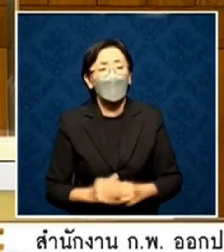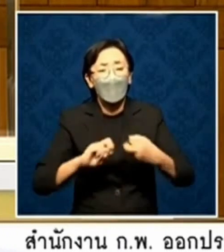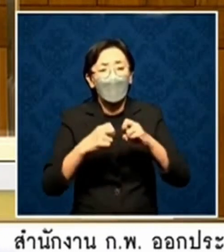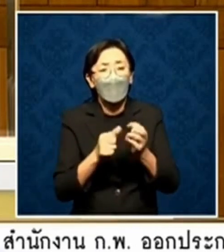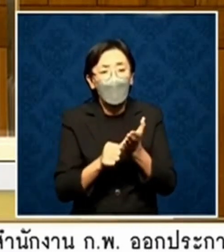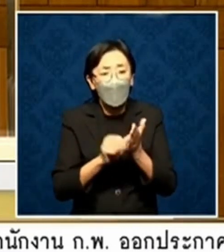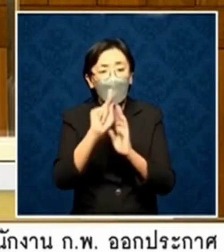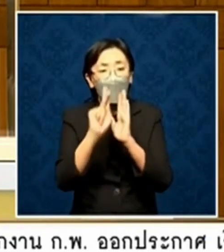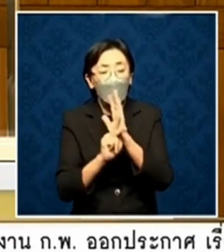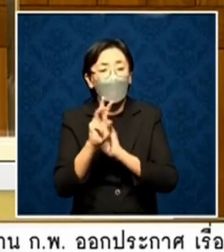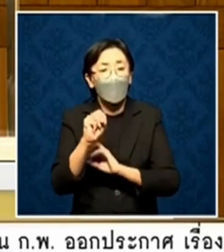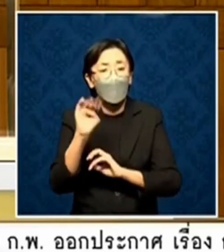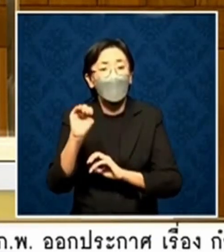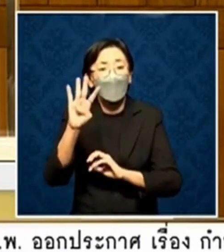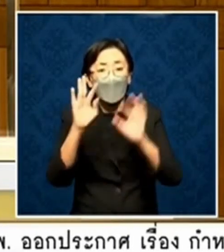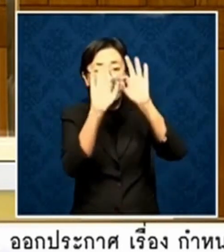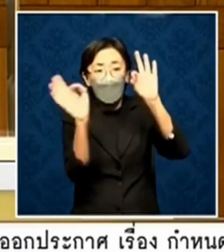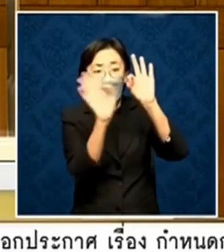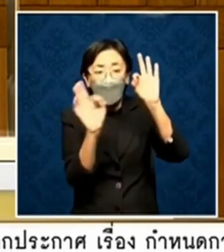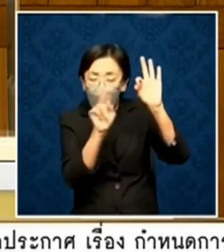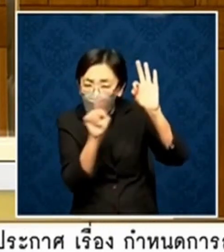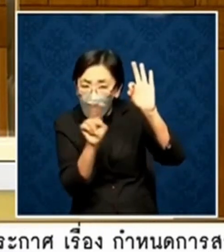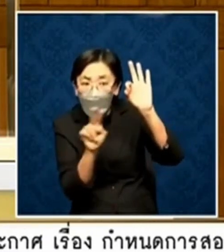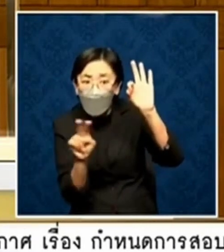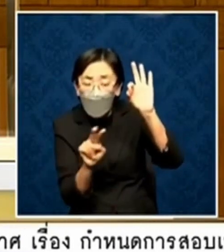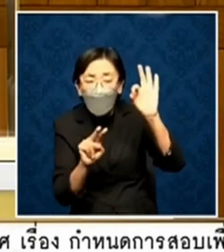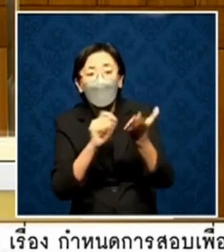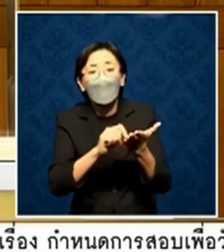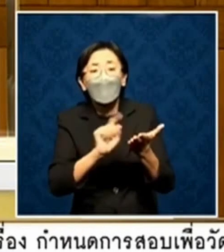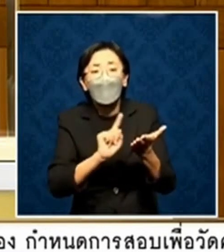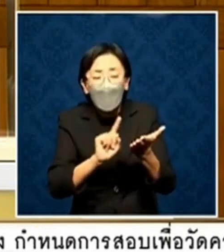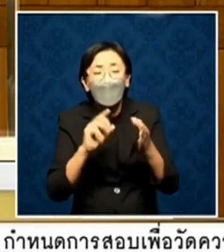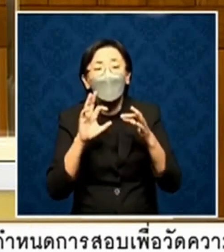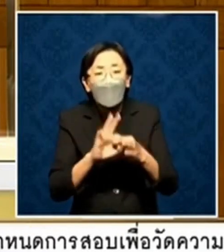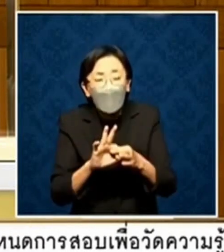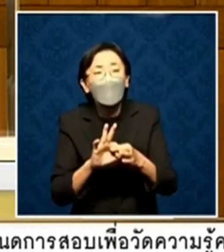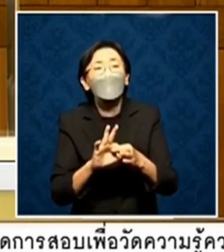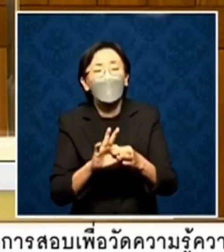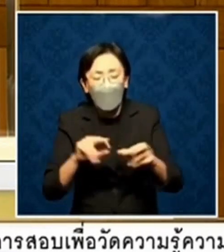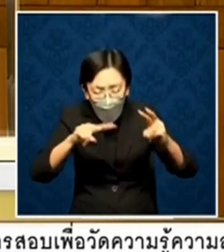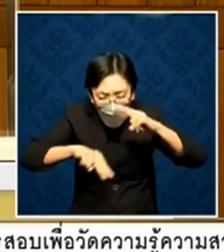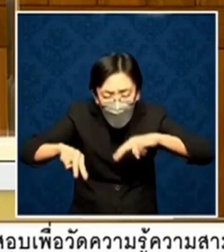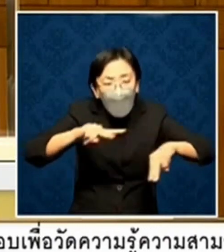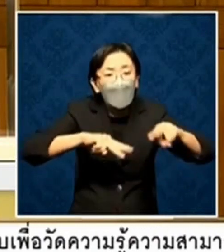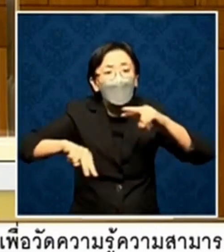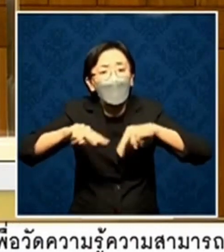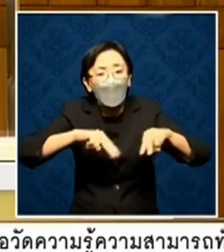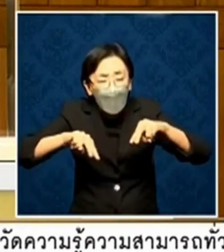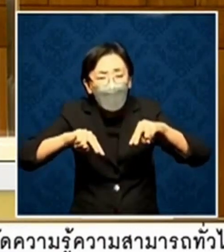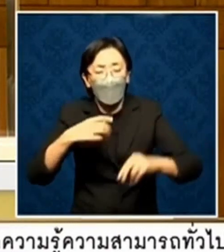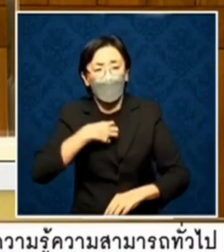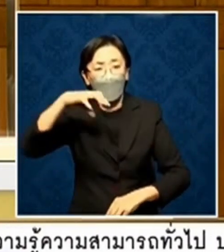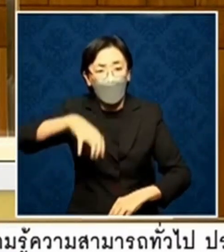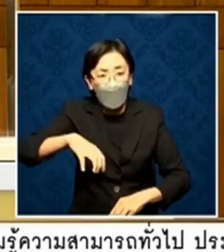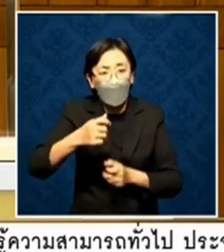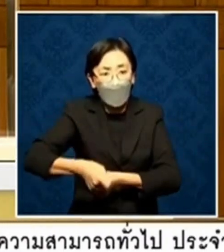า4ที่ออกไปท่านไปดูในสารรายละเอียดเขาเขียนไว้ว่าเป็นเรื่องของการต้องไปตรวจสอบไปดำเนินการและให้ทุกเหมืองทุ